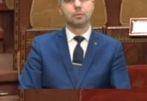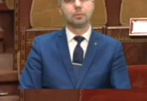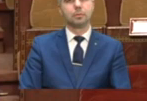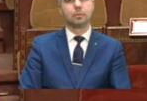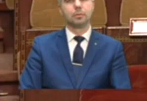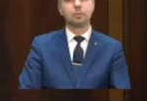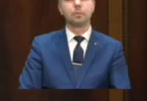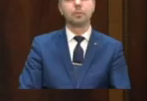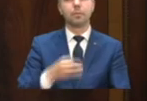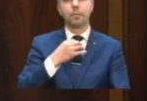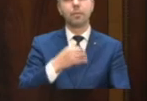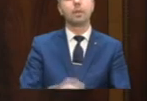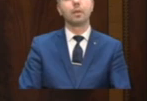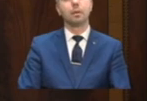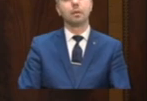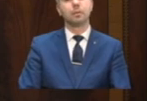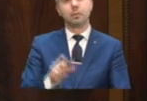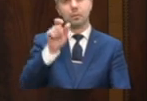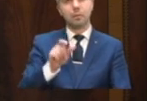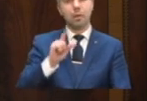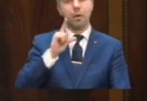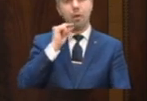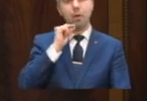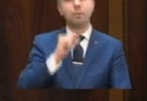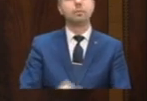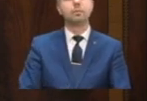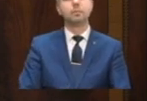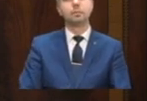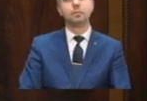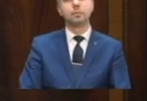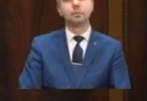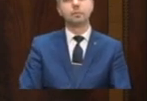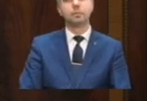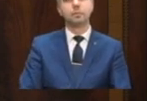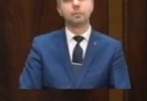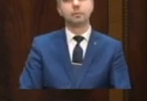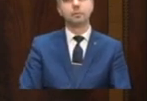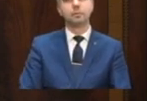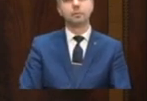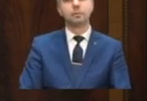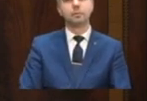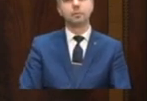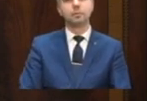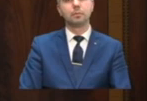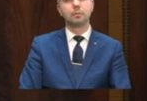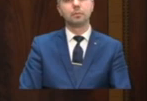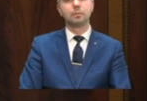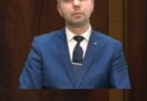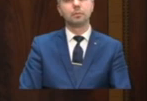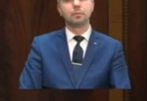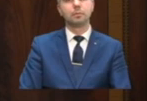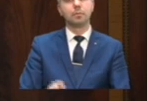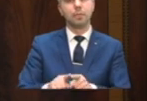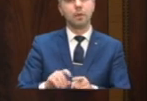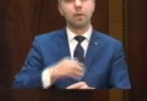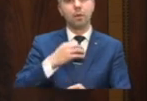السيد النائب المحترم، السيد النائب المحترم استمر، السيد النائب المحترم استمر. إذا استمرت في الإساءة